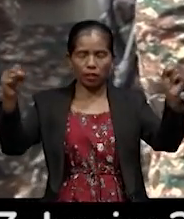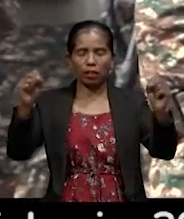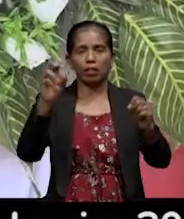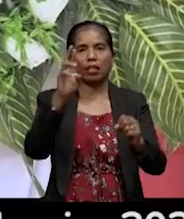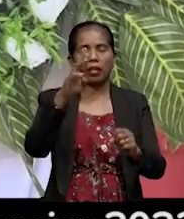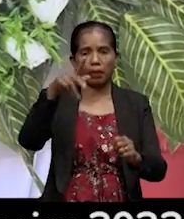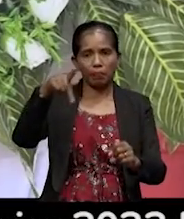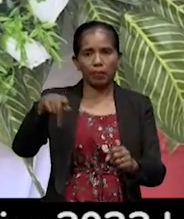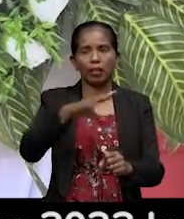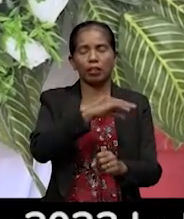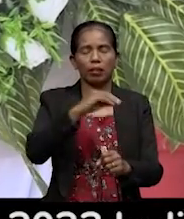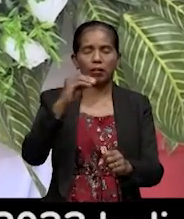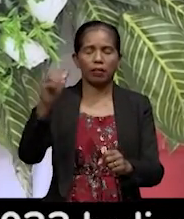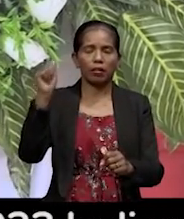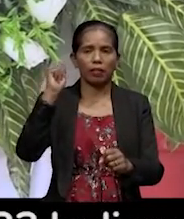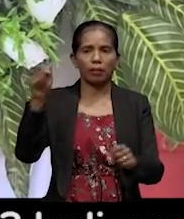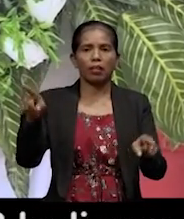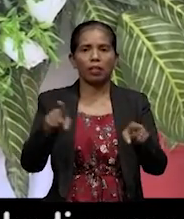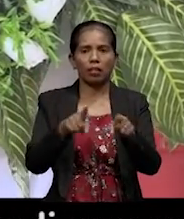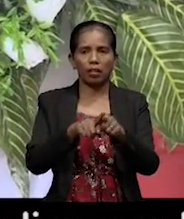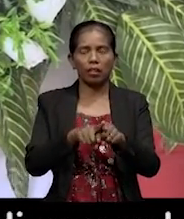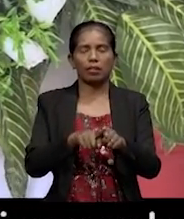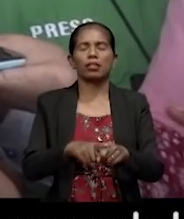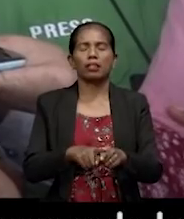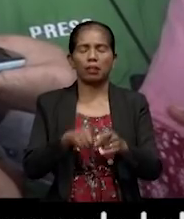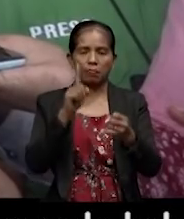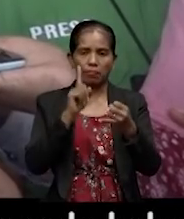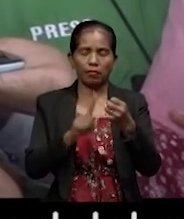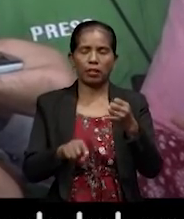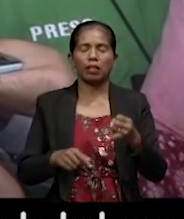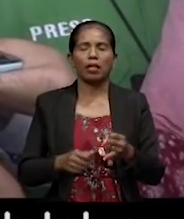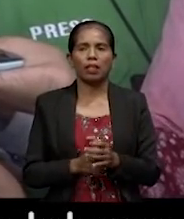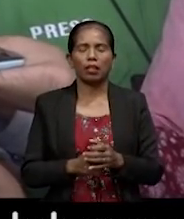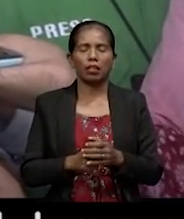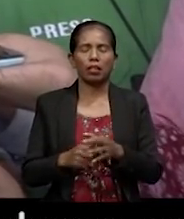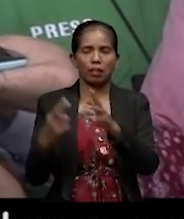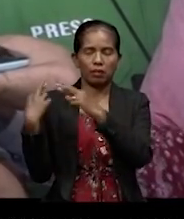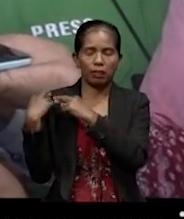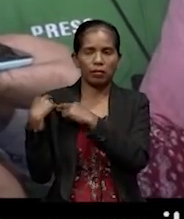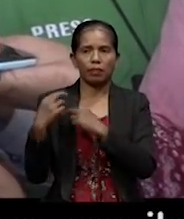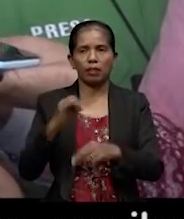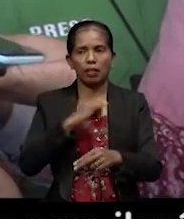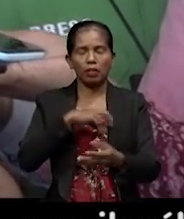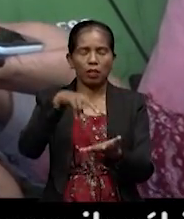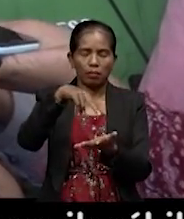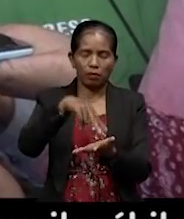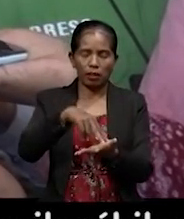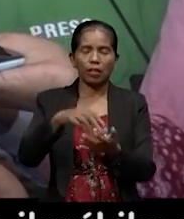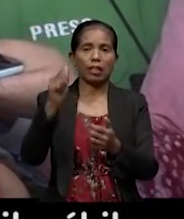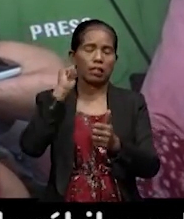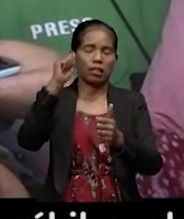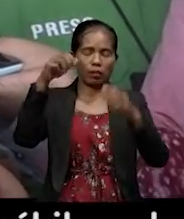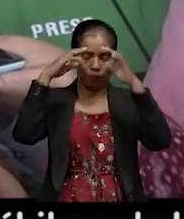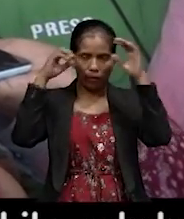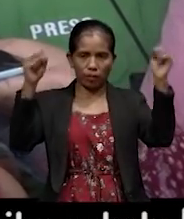banghira kandidataan mos nudar ultima karera. Kandidat kawan tu, hamil kau ni pal kau ni bang kata kau kandidat sama presiden tu tu. Ui, emane